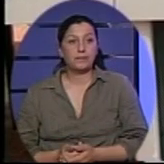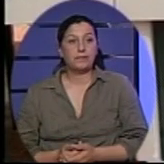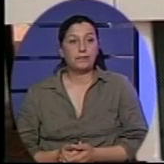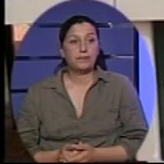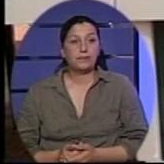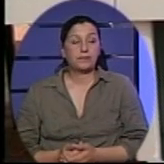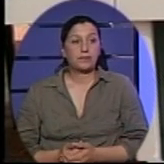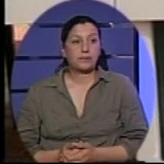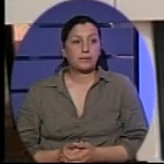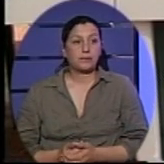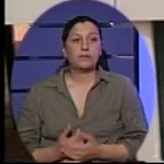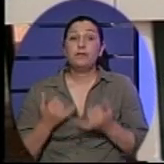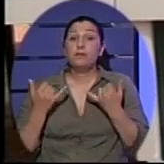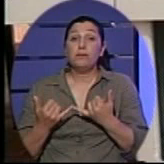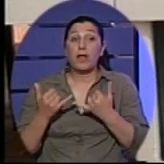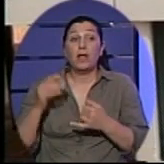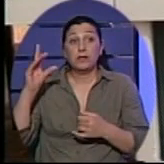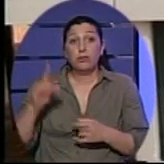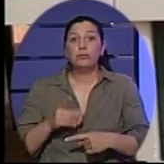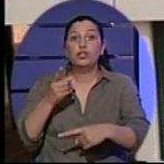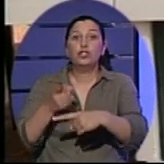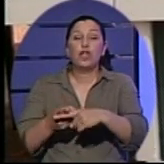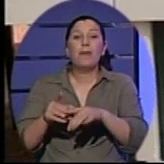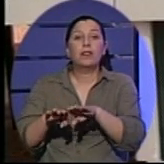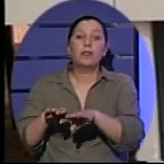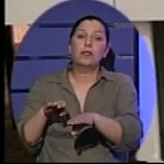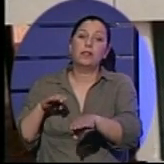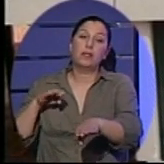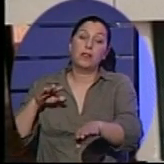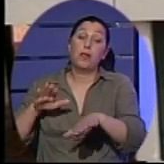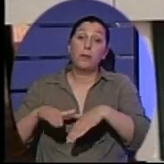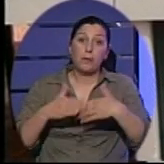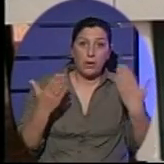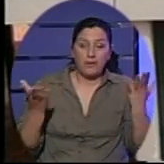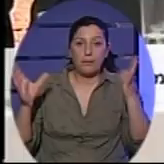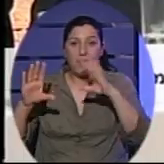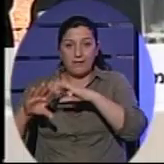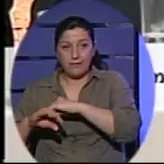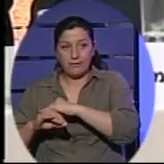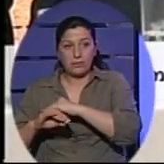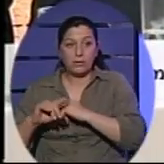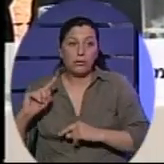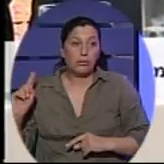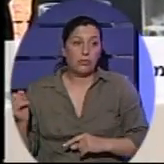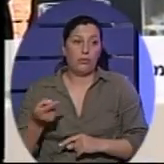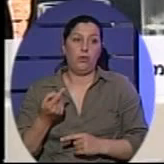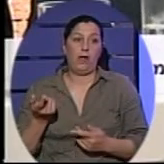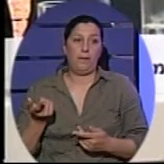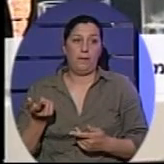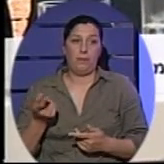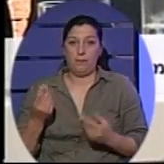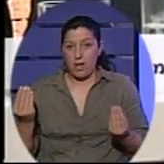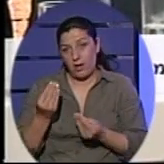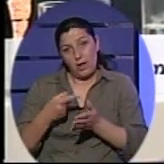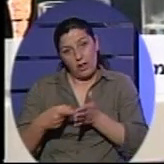תושבי הדרום מעוכבים בצומת להבים כל יום בבוקר ואחר הצהריים כולם צריכים במשהו